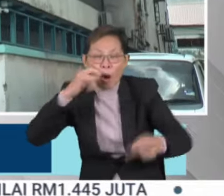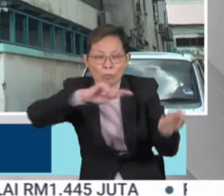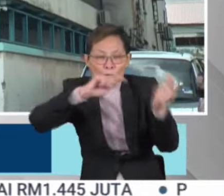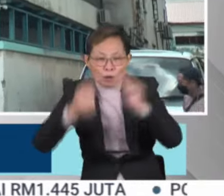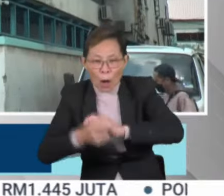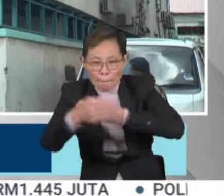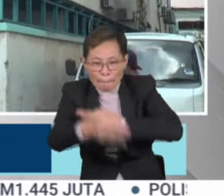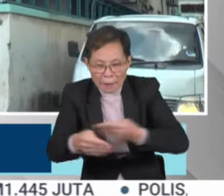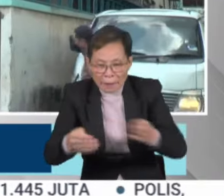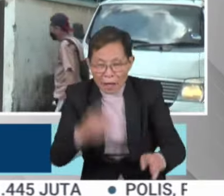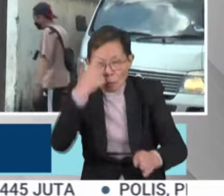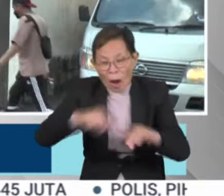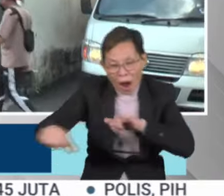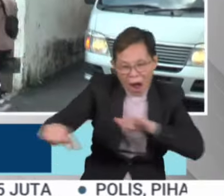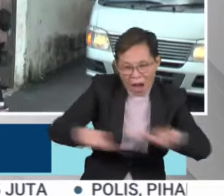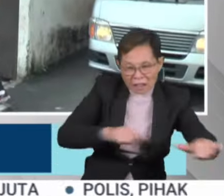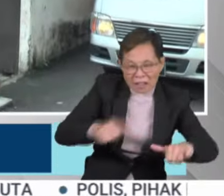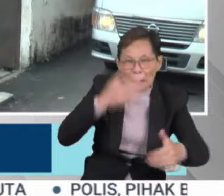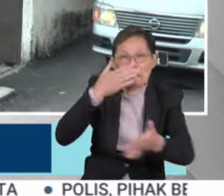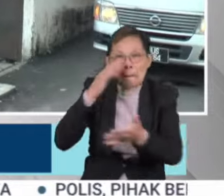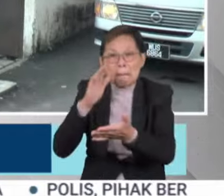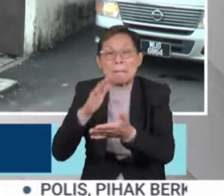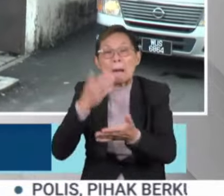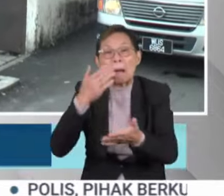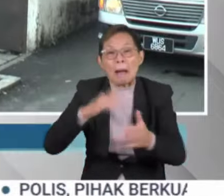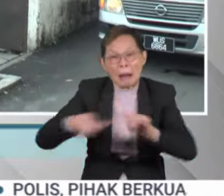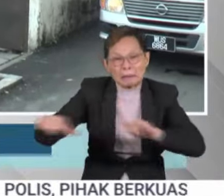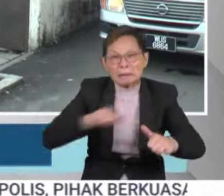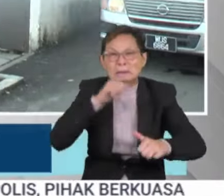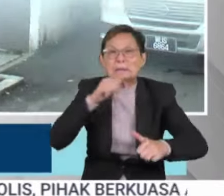menjadi bilik bagi aktiviti tidak bermoral.